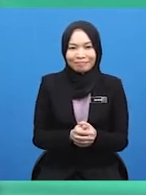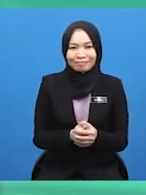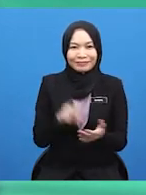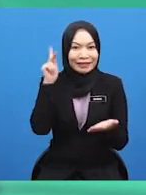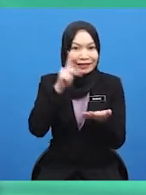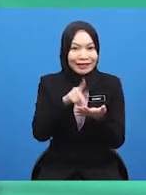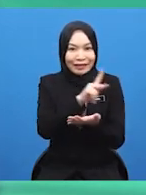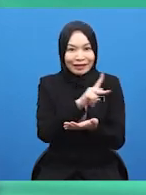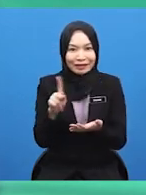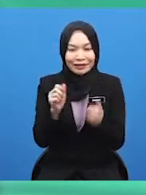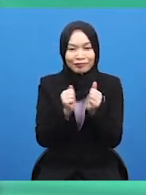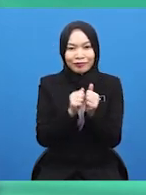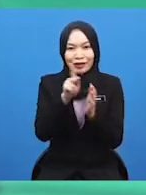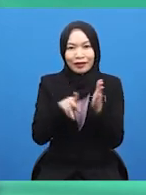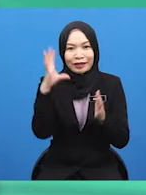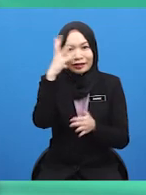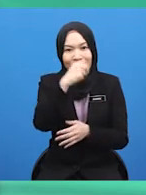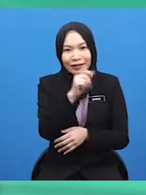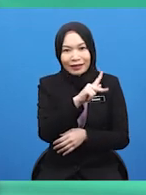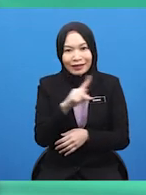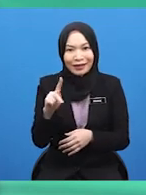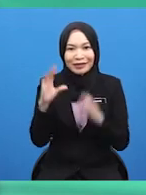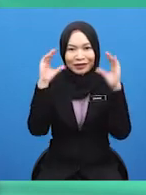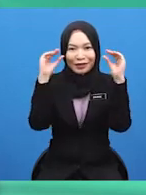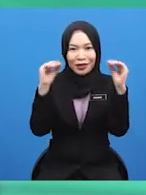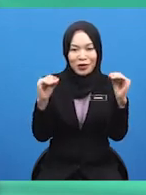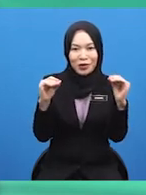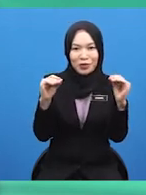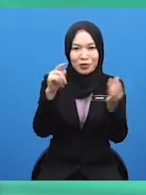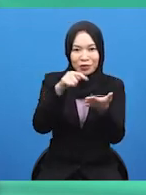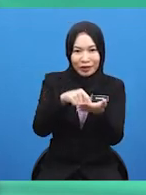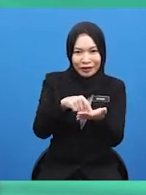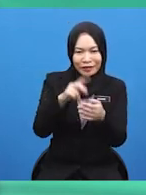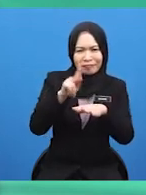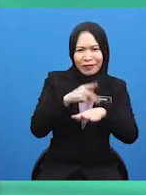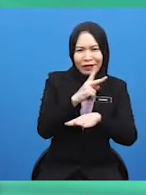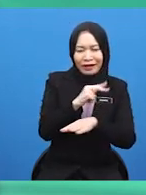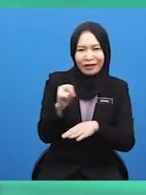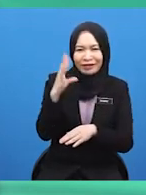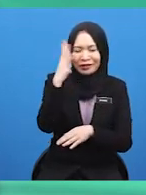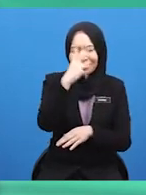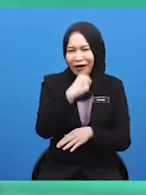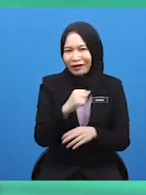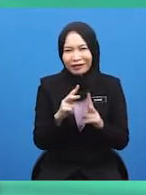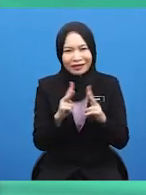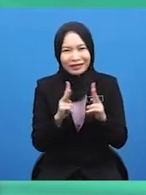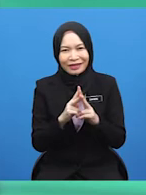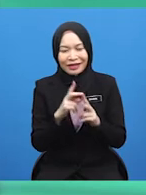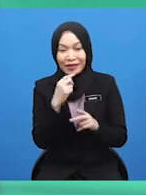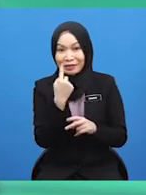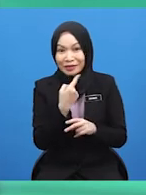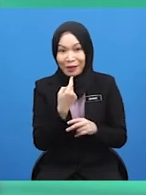dengan kecantikan cikgu yang seorang ini. Pakaiannya umpama ratu kayangan. Kita nak jemput siapa?